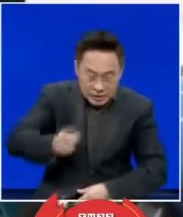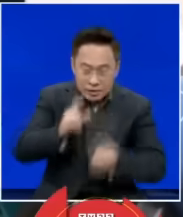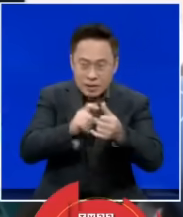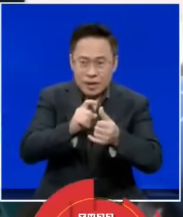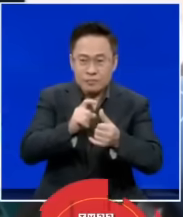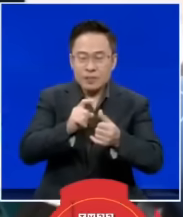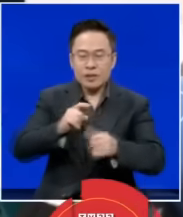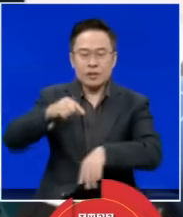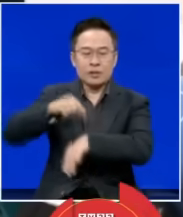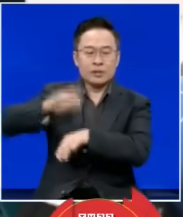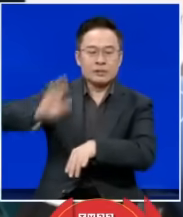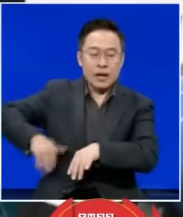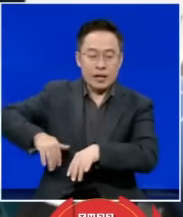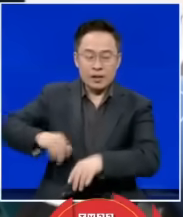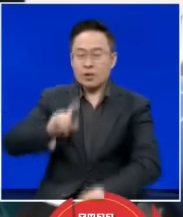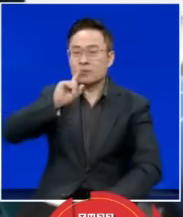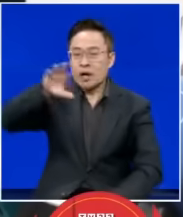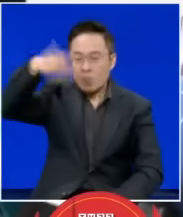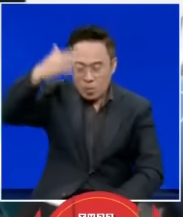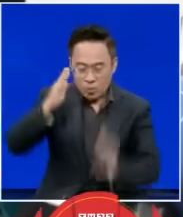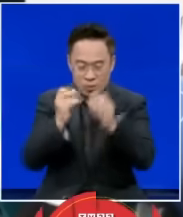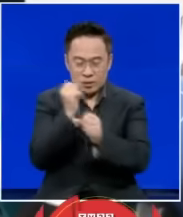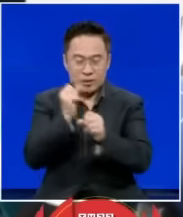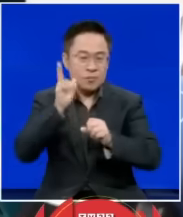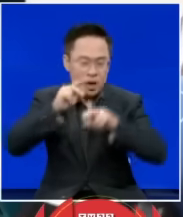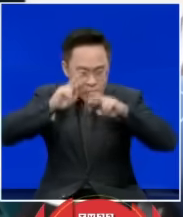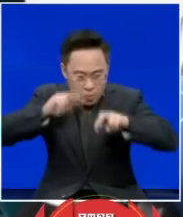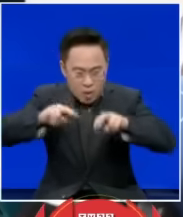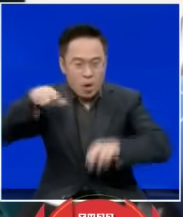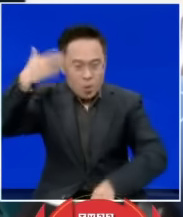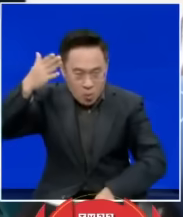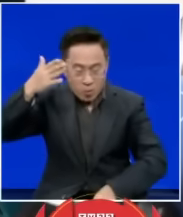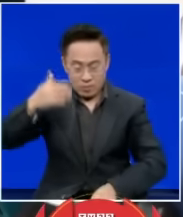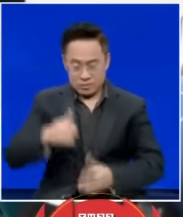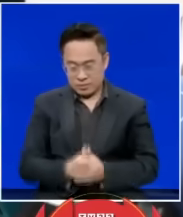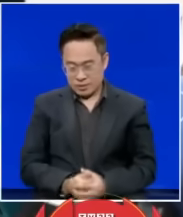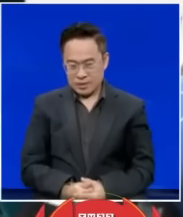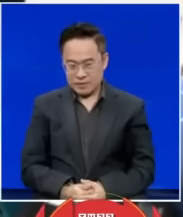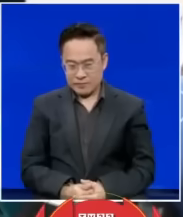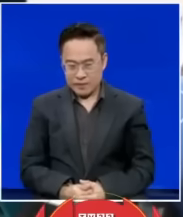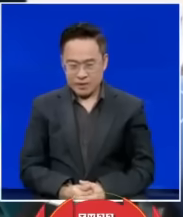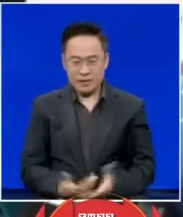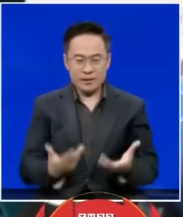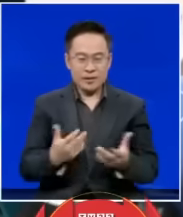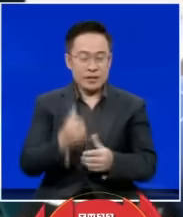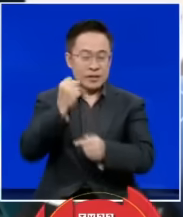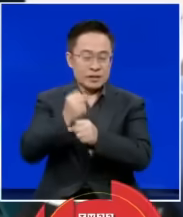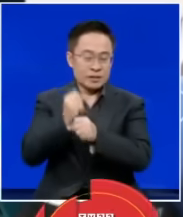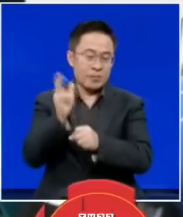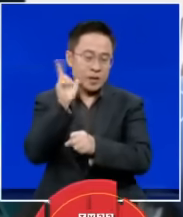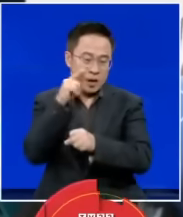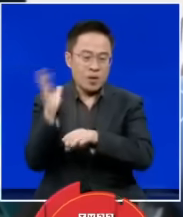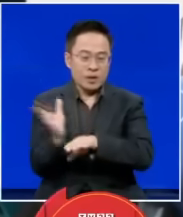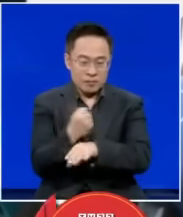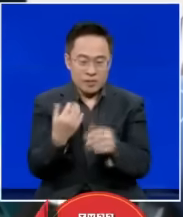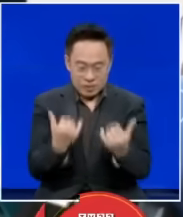เวิร์ดมองไปข้างหน้าเอ๊ะถ้ามันเป็นแบบนั้นมันจะกระทบไหมครับท่านมันจะมีอะไรตรงนี้ไหมครับอะไรอย่างนี้นะฮะ แล้วคุณจะรู้ไหมว่าการทำข่าวการเมืองช่วงนี้